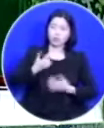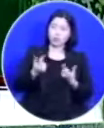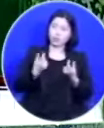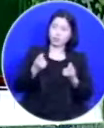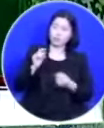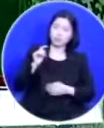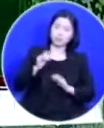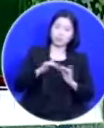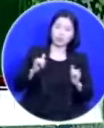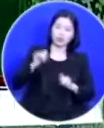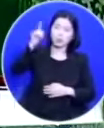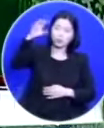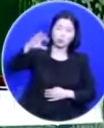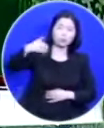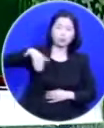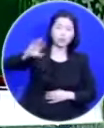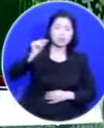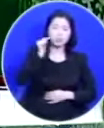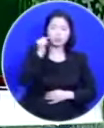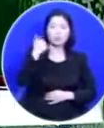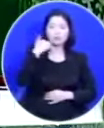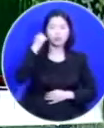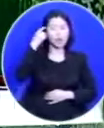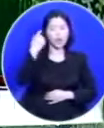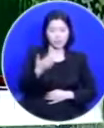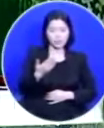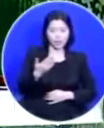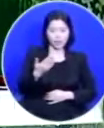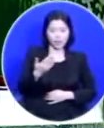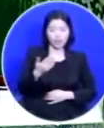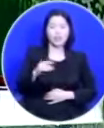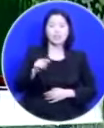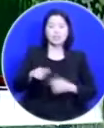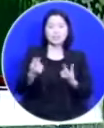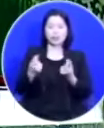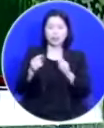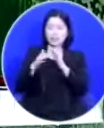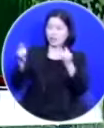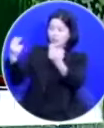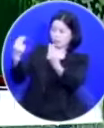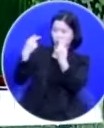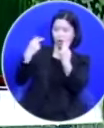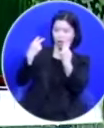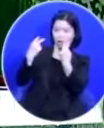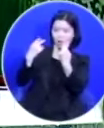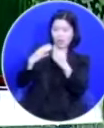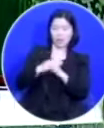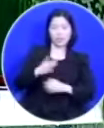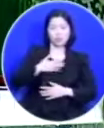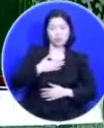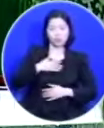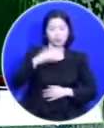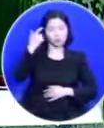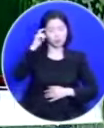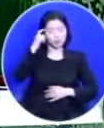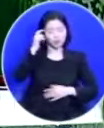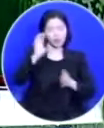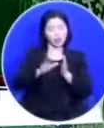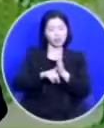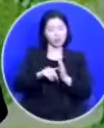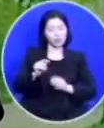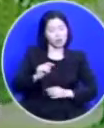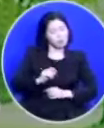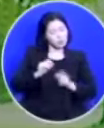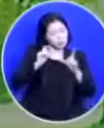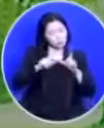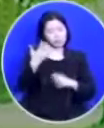안가면 누가 가겠어요 사람들은 그렇게 저를 보는것 같아요 저도 생각할 때 거의 99.9% 는